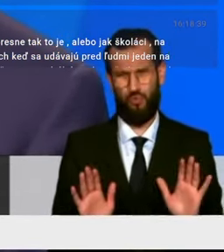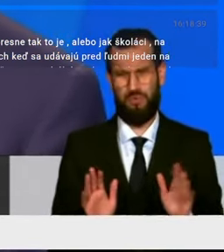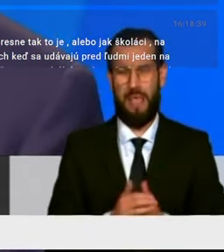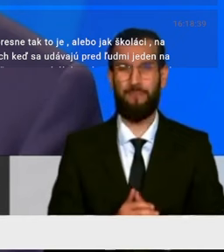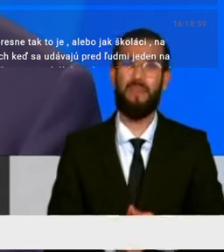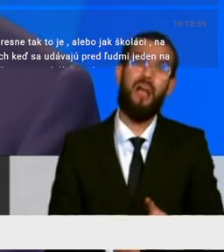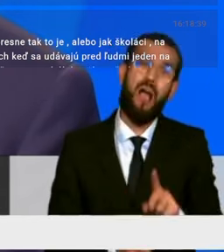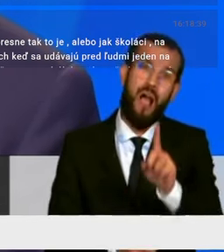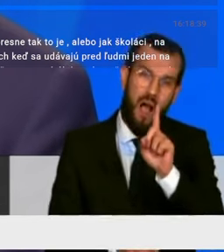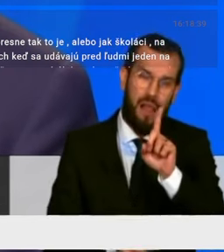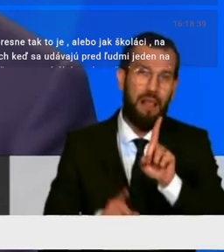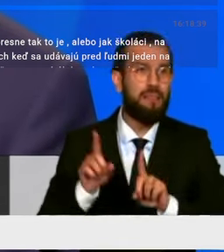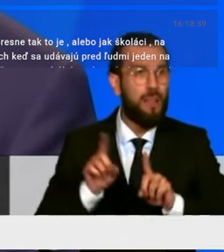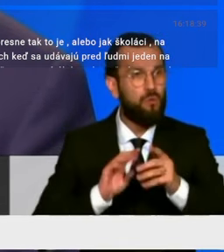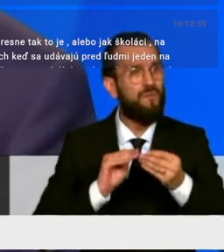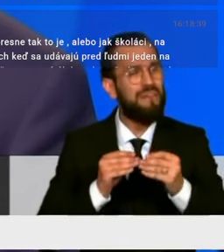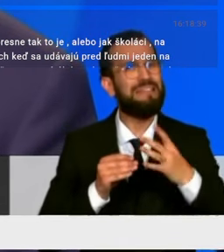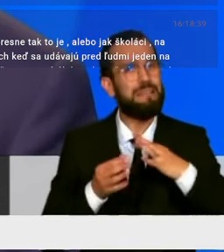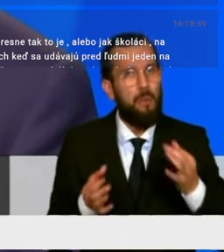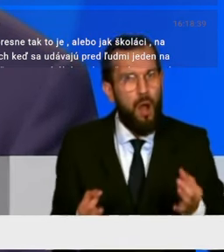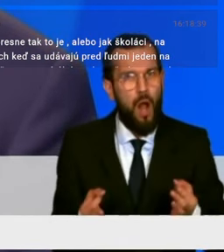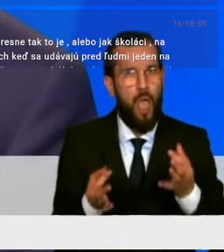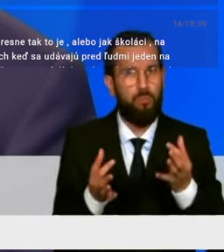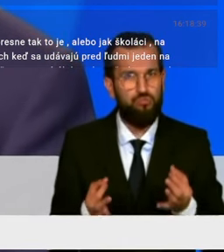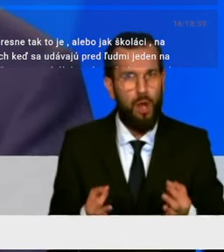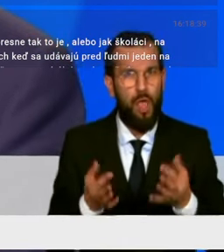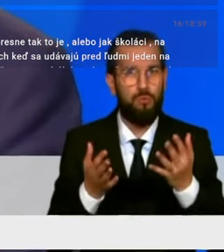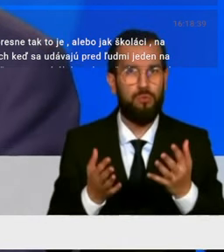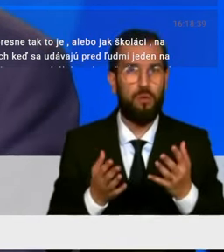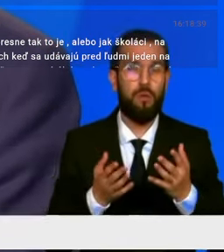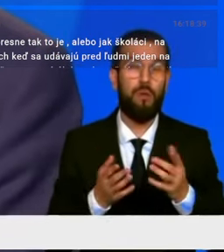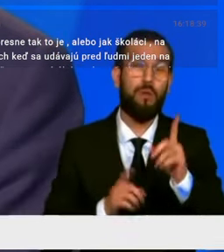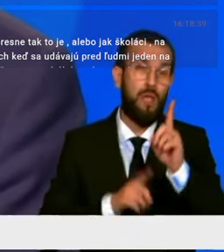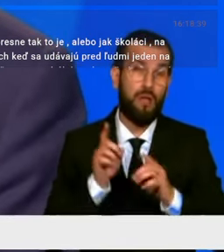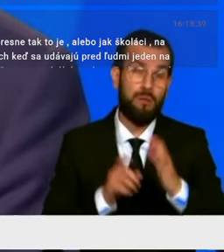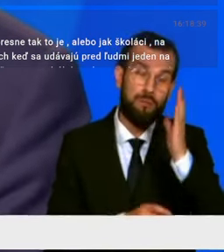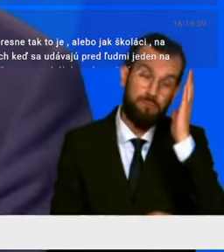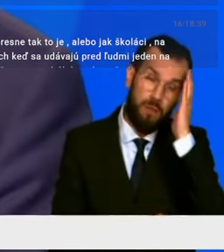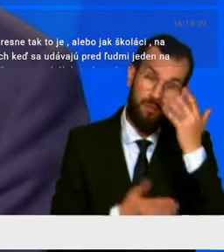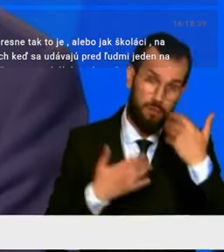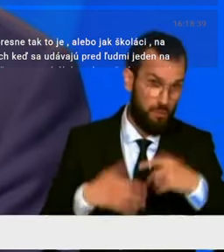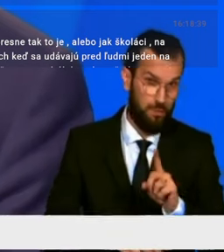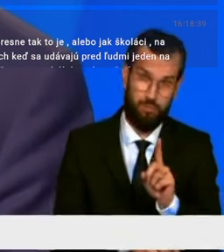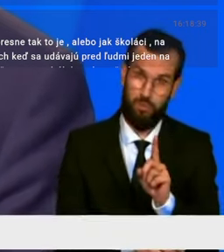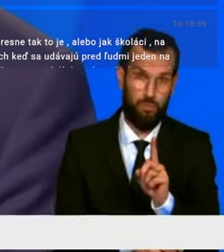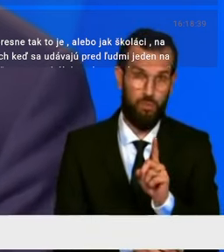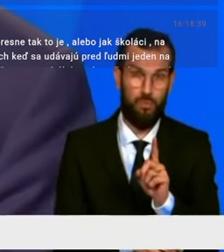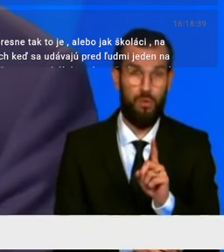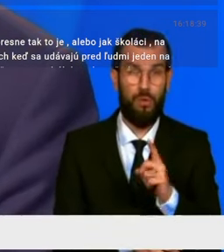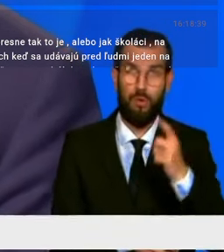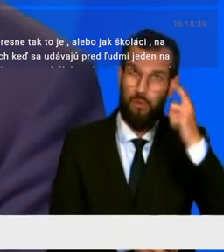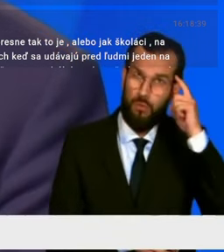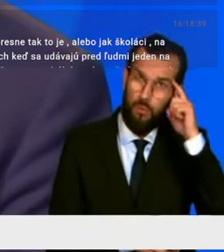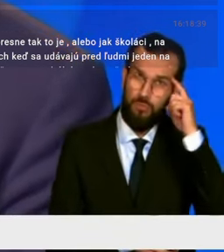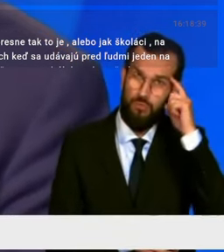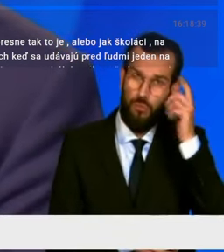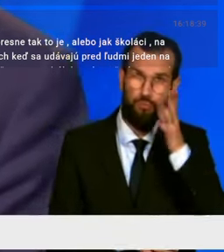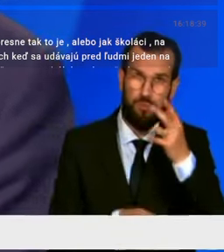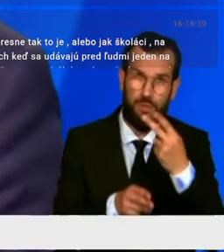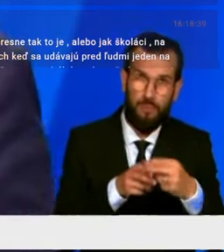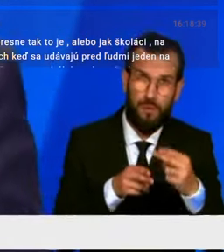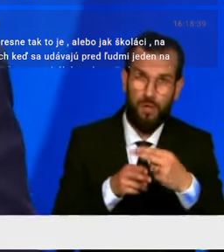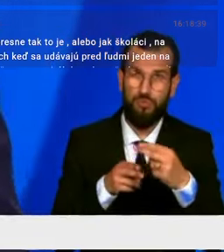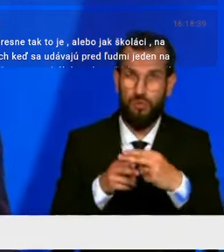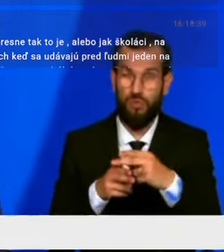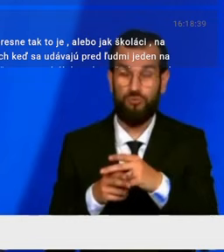aj veci sa snažil každým dňom posúvať dopredu a mnohokrát som nespal Naozaj som mnohokrát nespal čo som musel rozmýšľať nad tým čo všetko treba